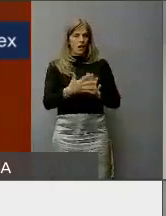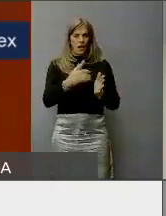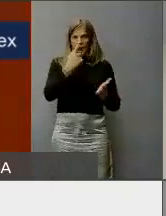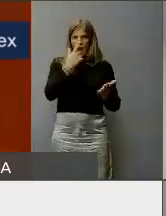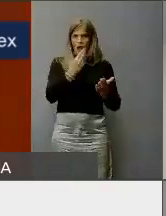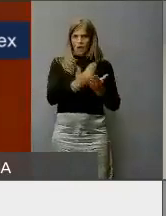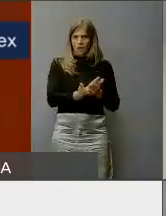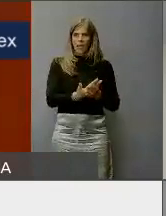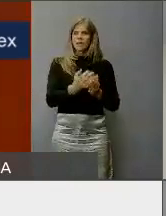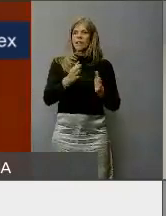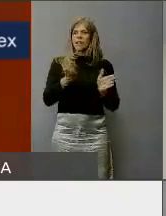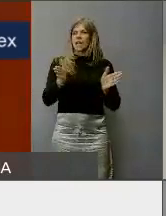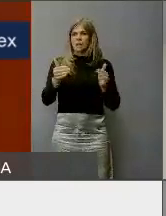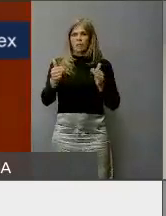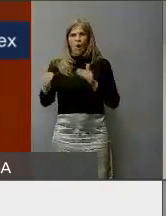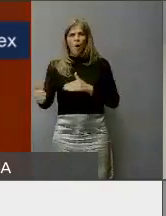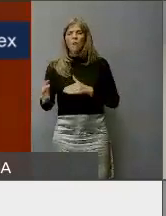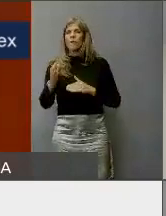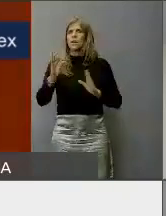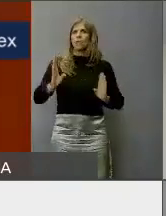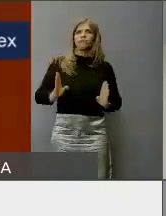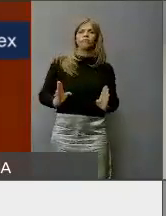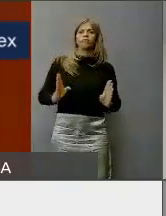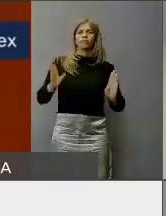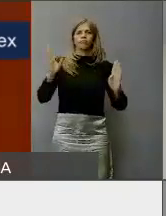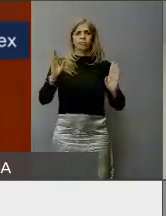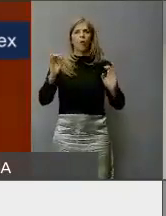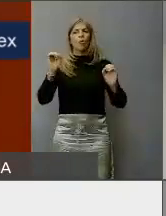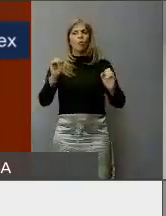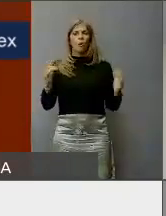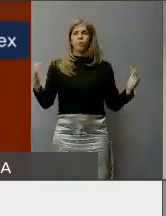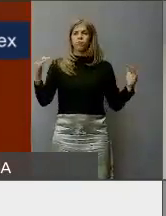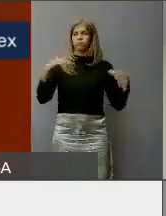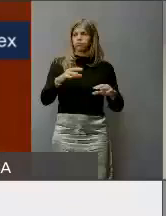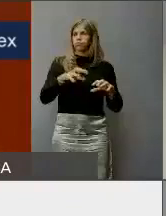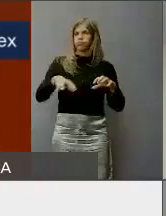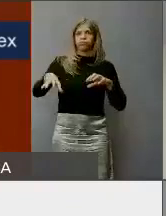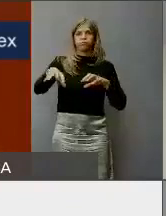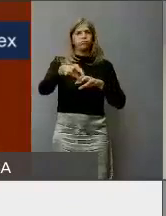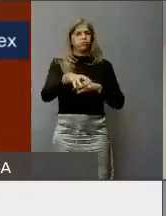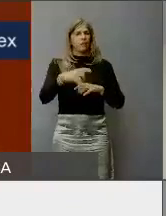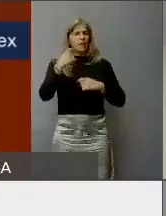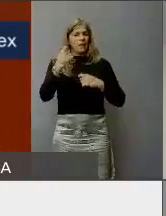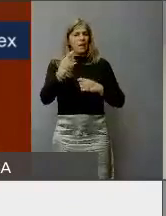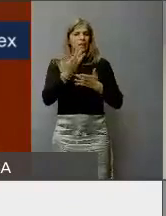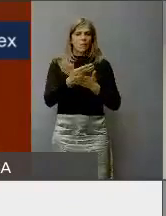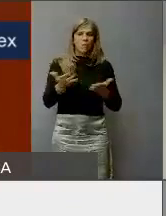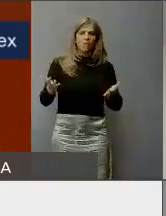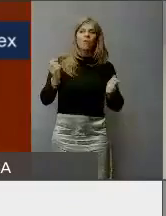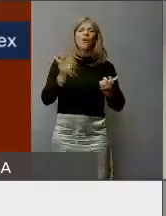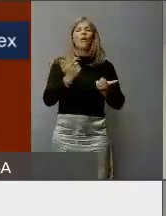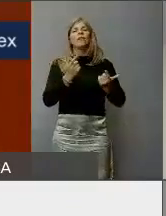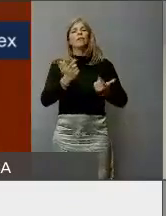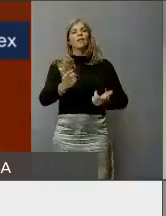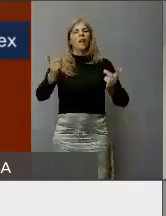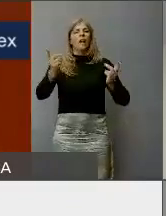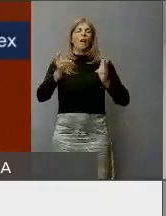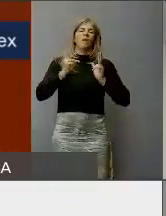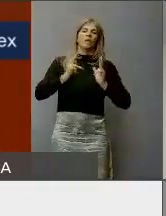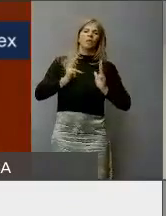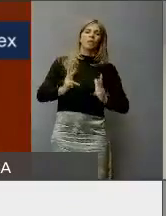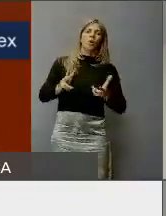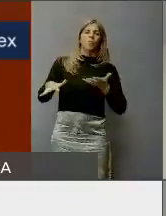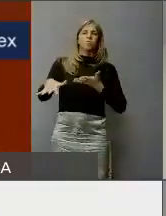o di interesse pubblico con l'obiettivo di conseguire il miglior comfort ambientale e benessere possibile